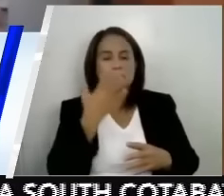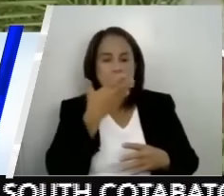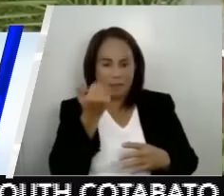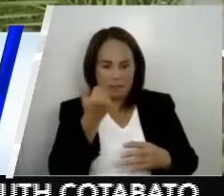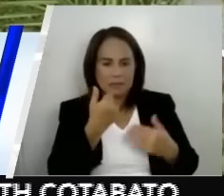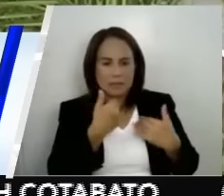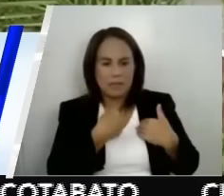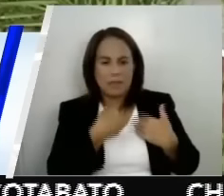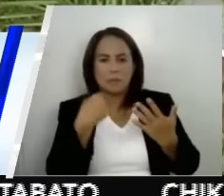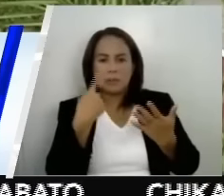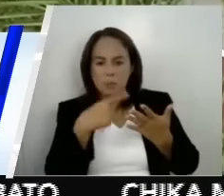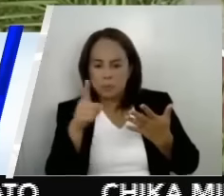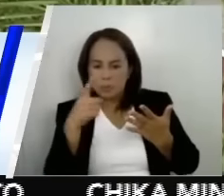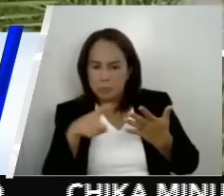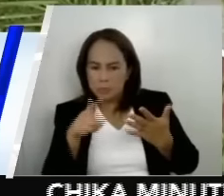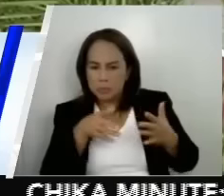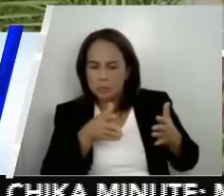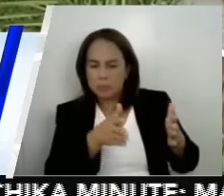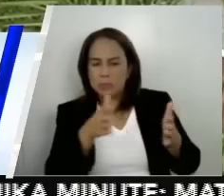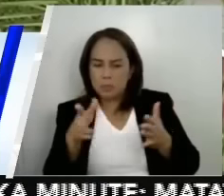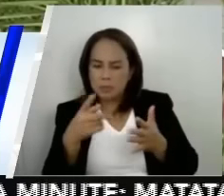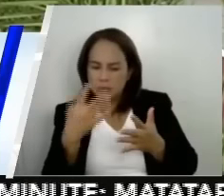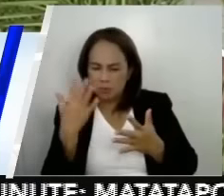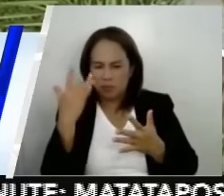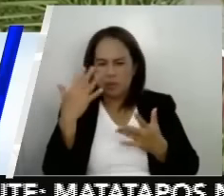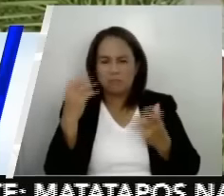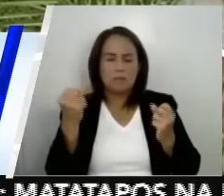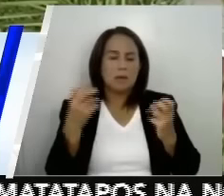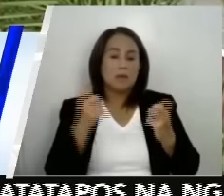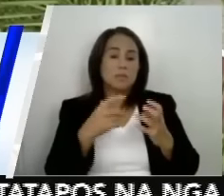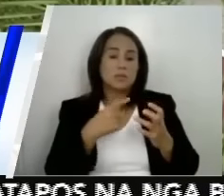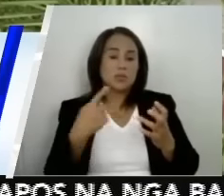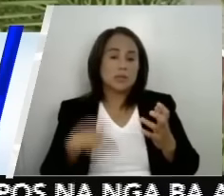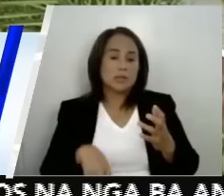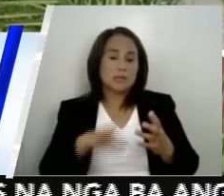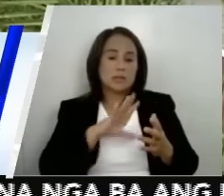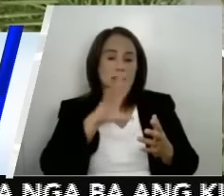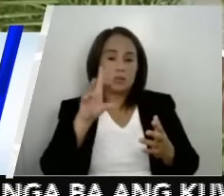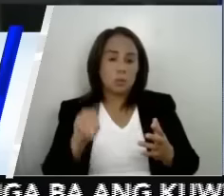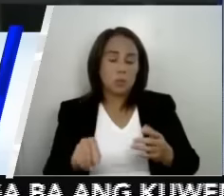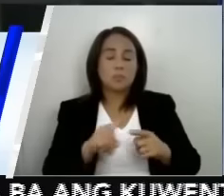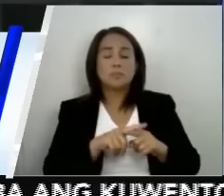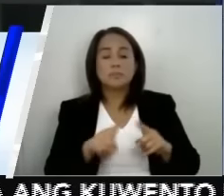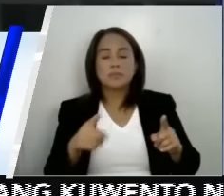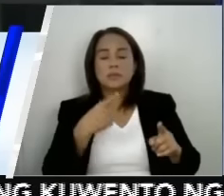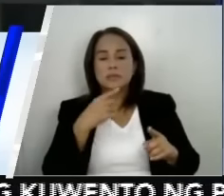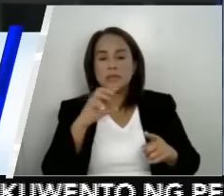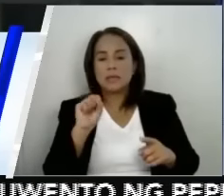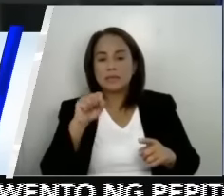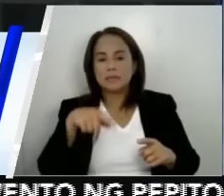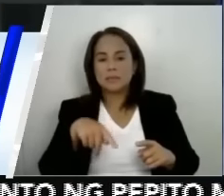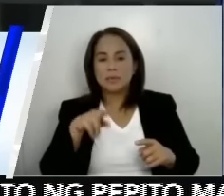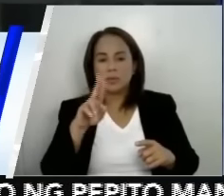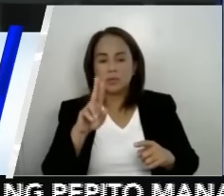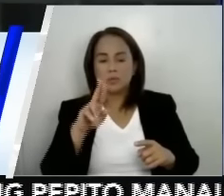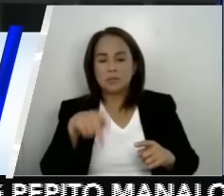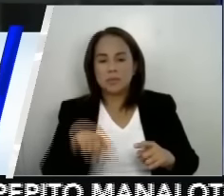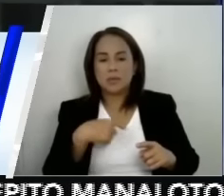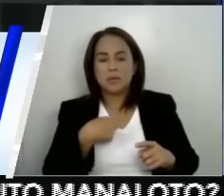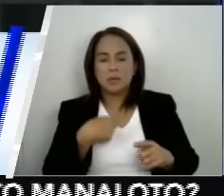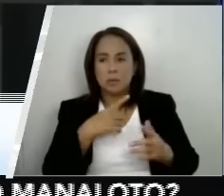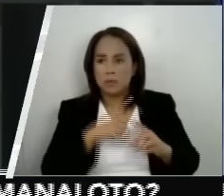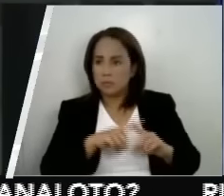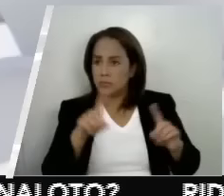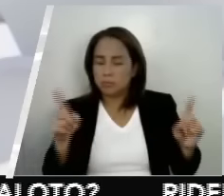government probe sa posibleng motibo sa pagdami ng mga Chinese sa Cagayan. Pero ayon sa SPUP, walang kakaiba sa pagpunta sa kanila ng